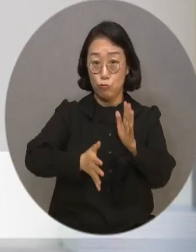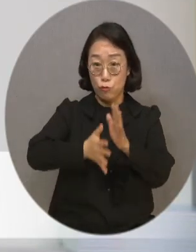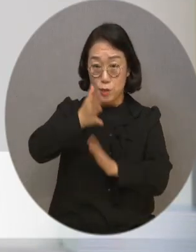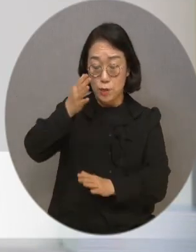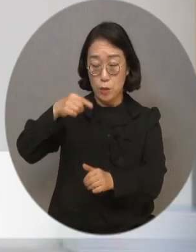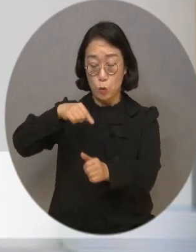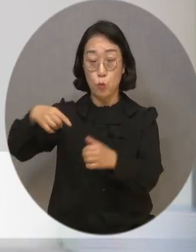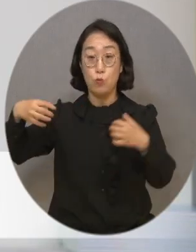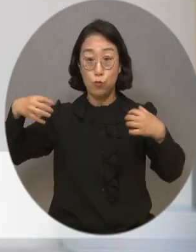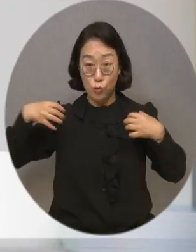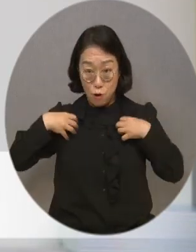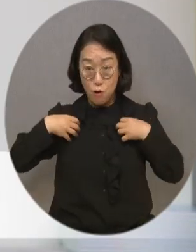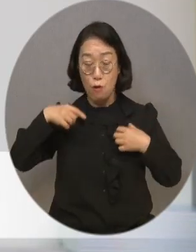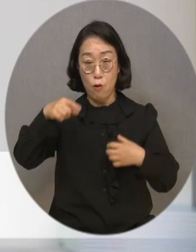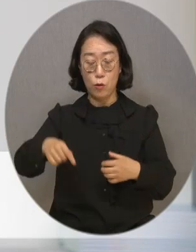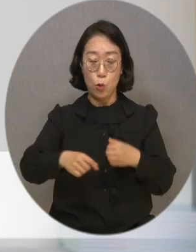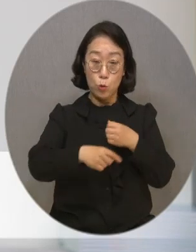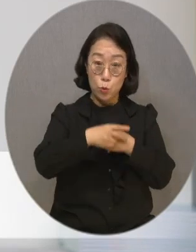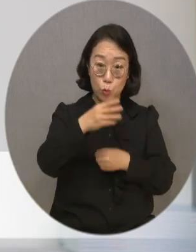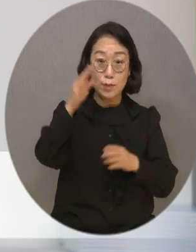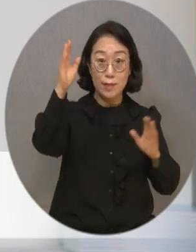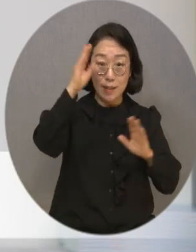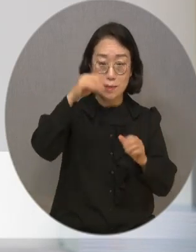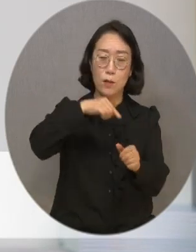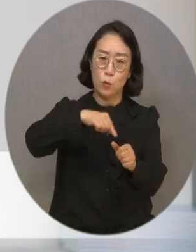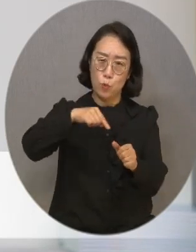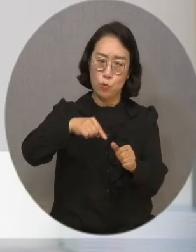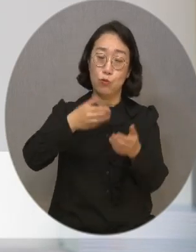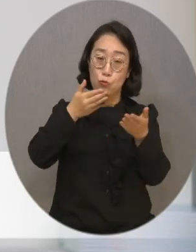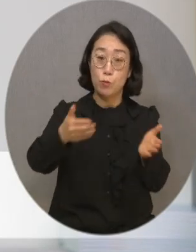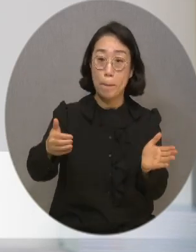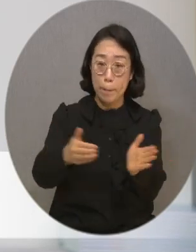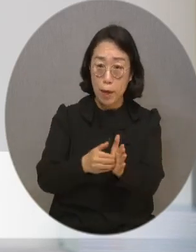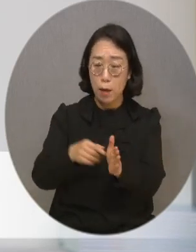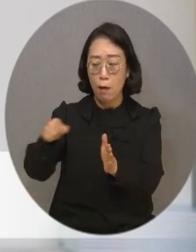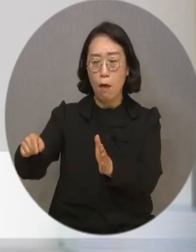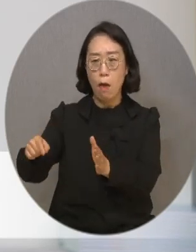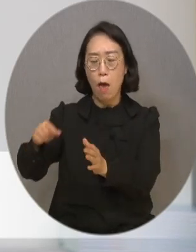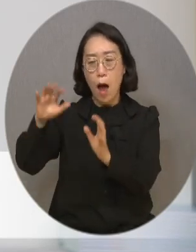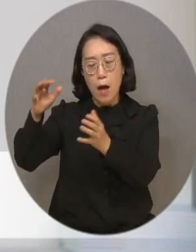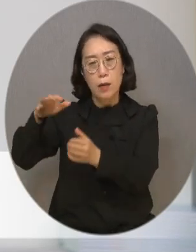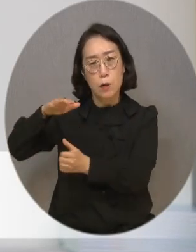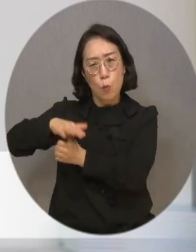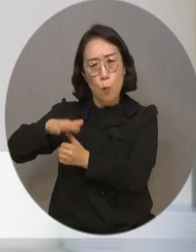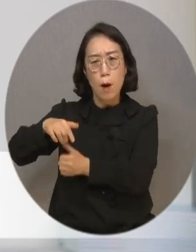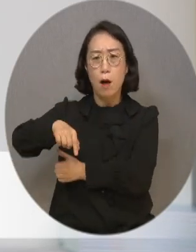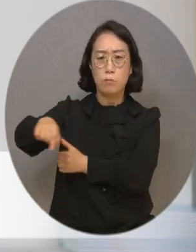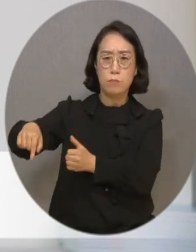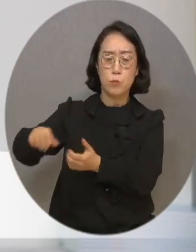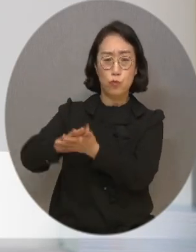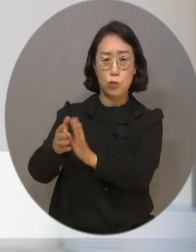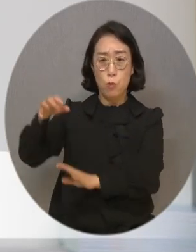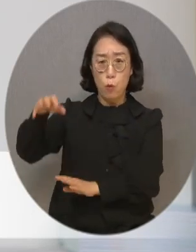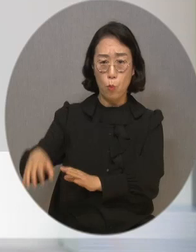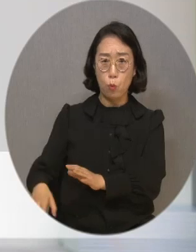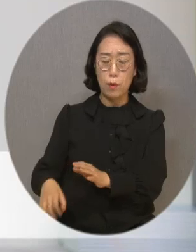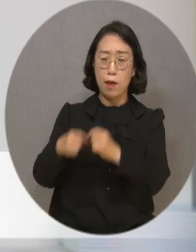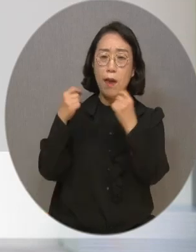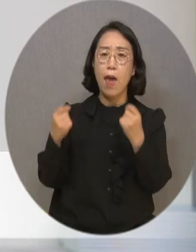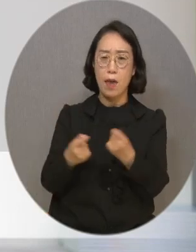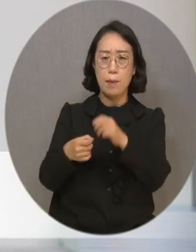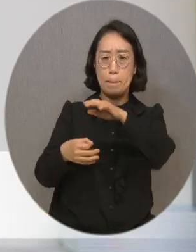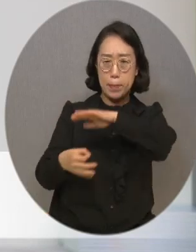지원으로 초등학교는 수업을 실시하고 있지만 유아들은 개별적으로 가정에서 수영 강습을 받고 있을